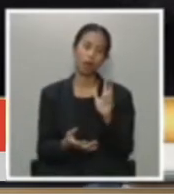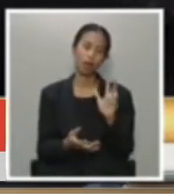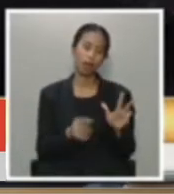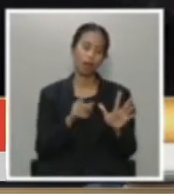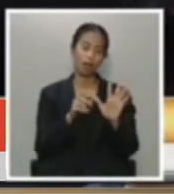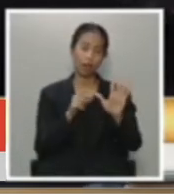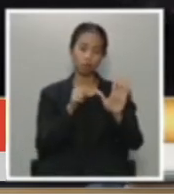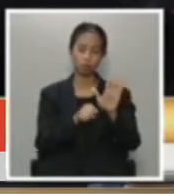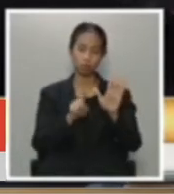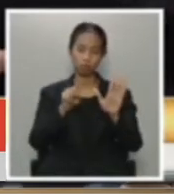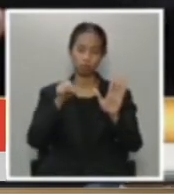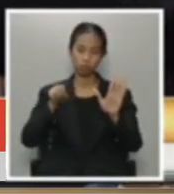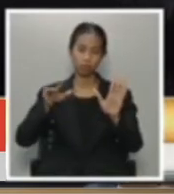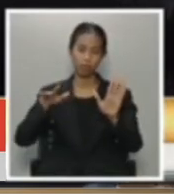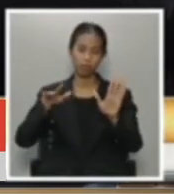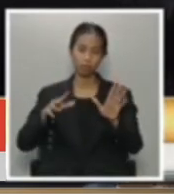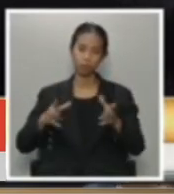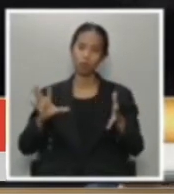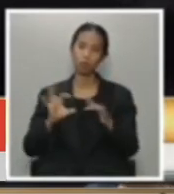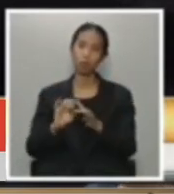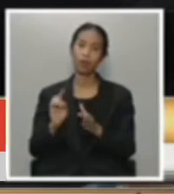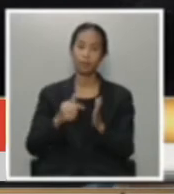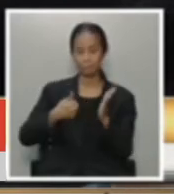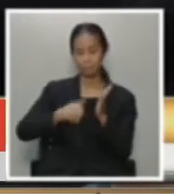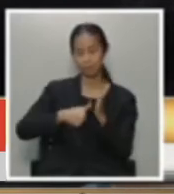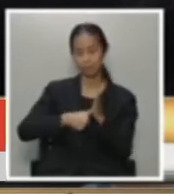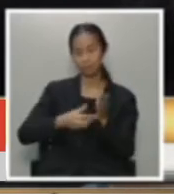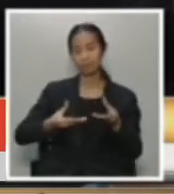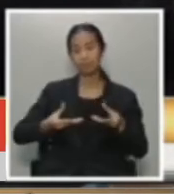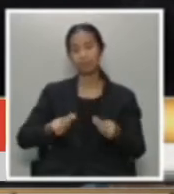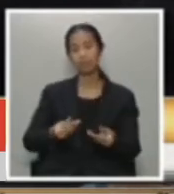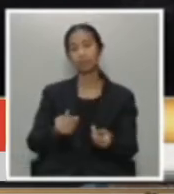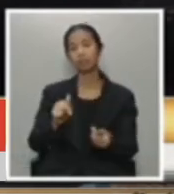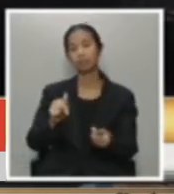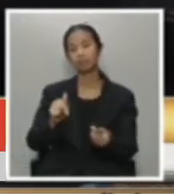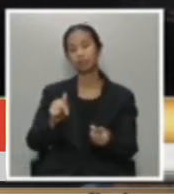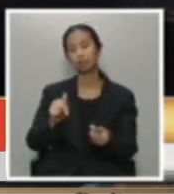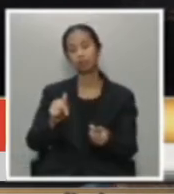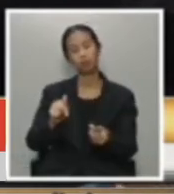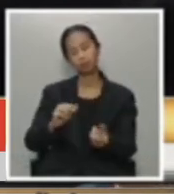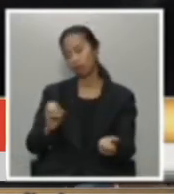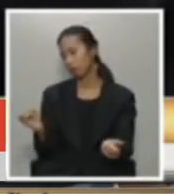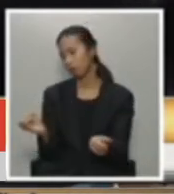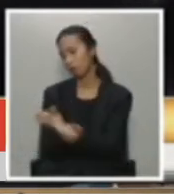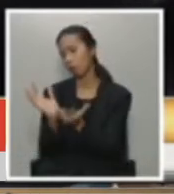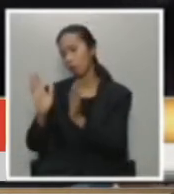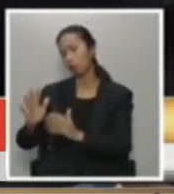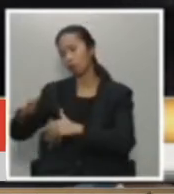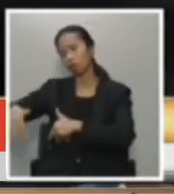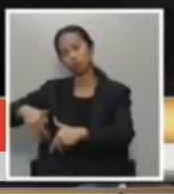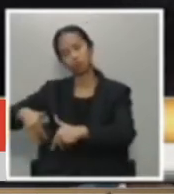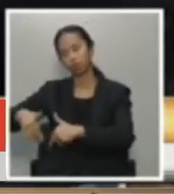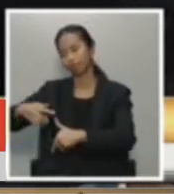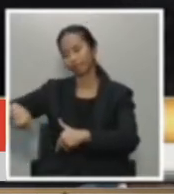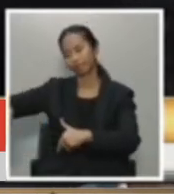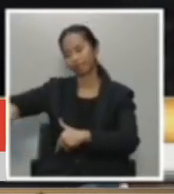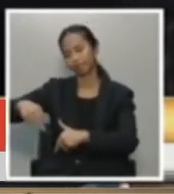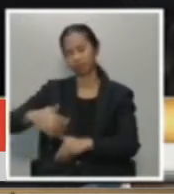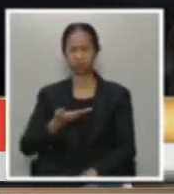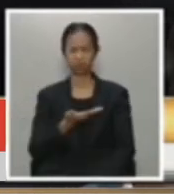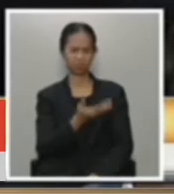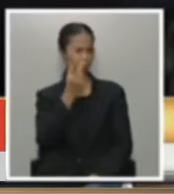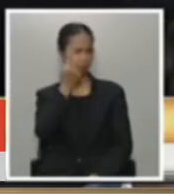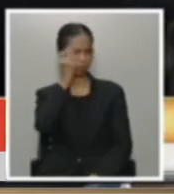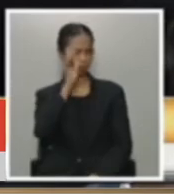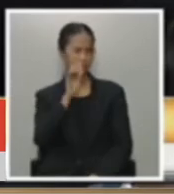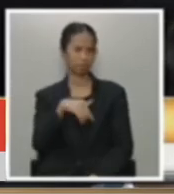นกันภาษีที่ดินฮะทำลายชนชั้นกลางในชนบทหมดเลยท่านเข้าใจไหมท่านเป็นข้าราชการประจำท่านไม่เข้าใจหรอกว่าช